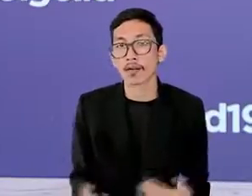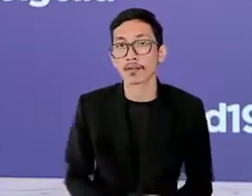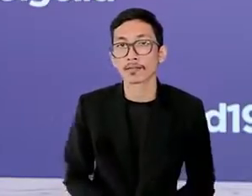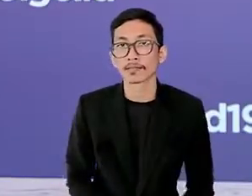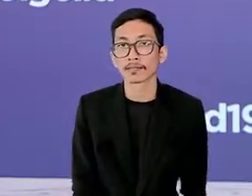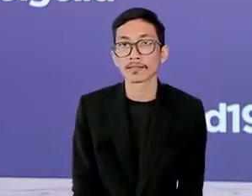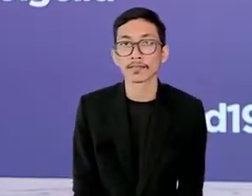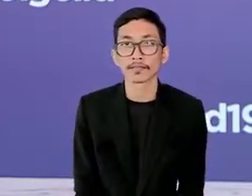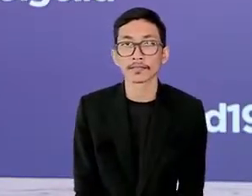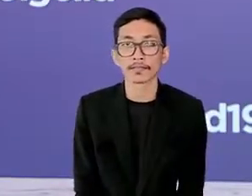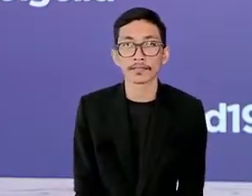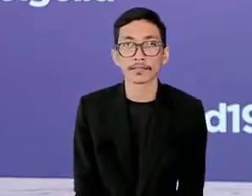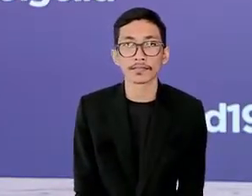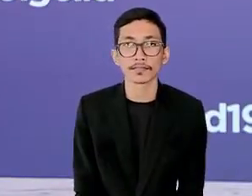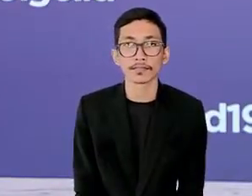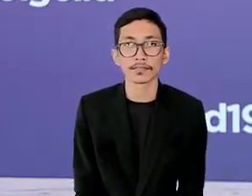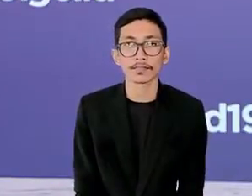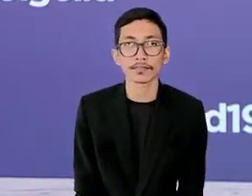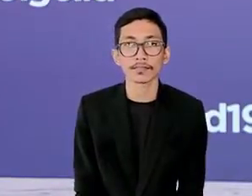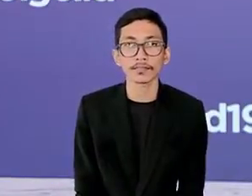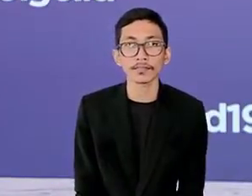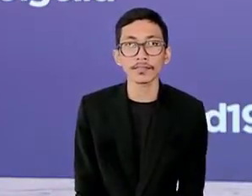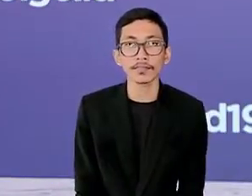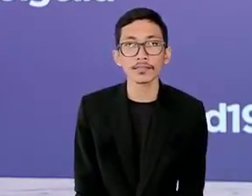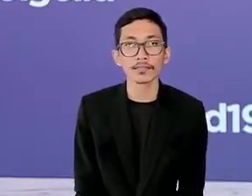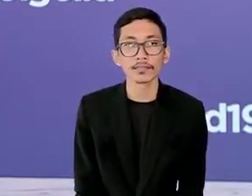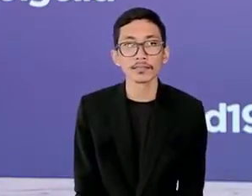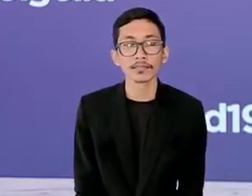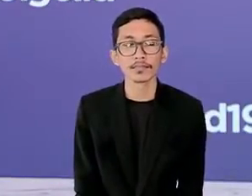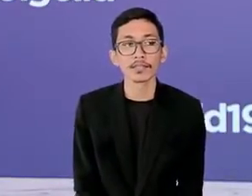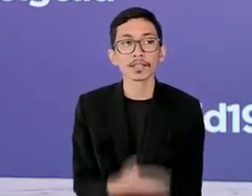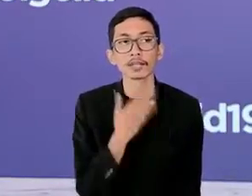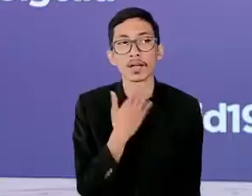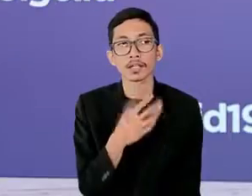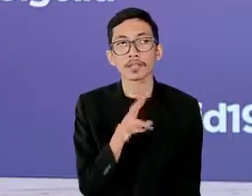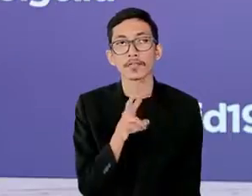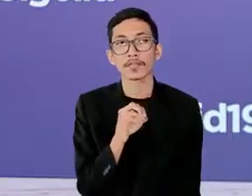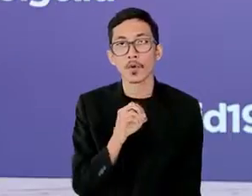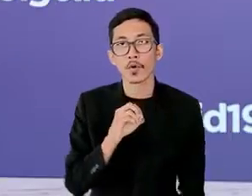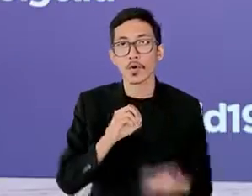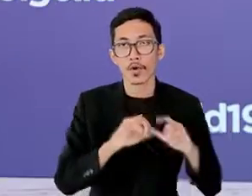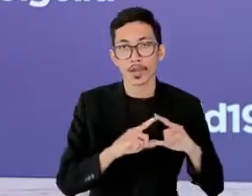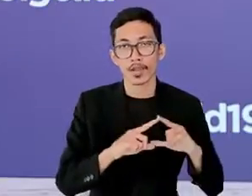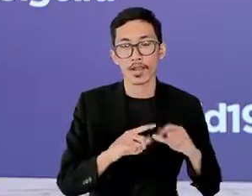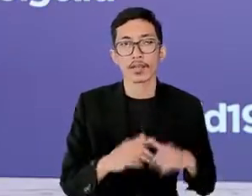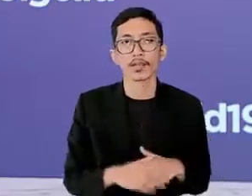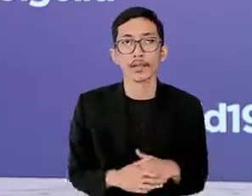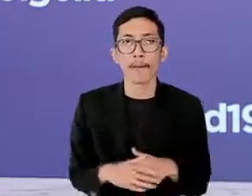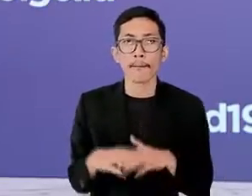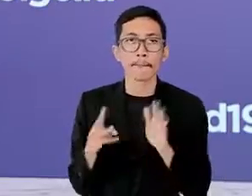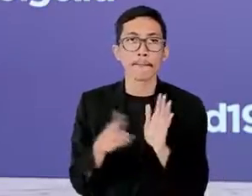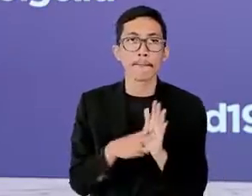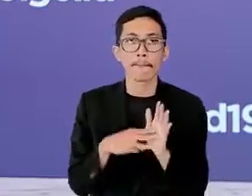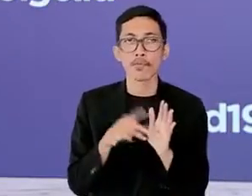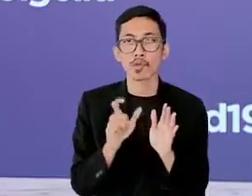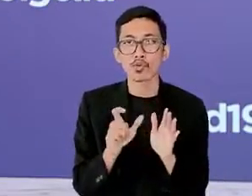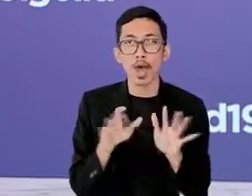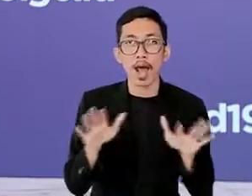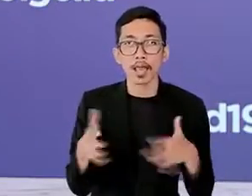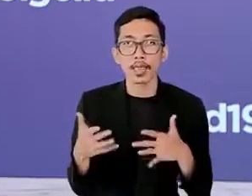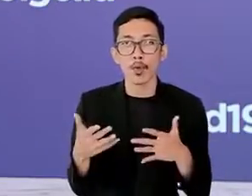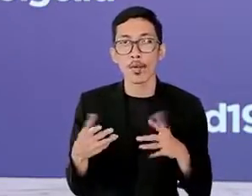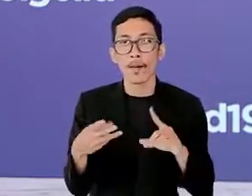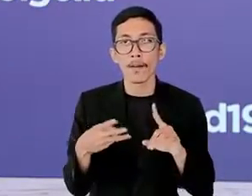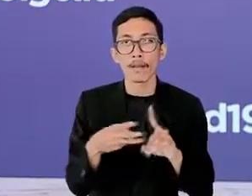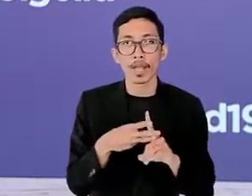tersebut Terima kasih baik terima kasih view varian Mio atau b